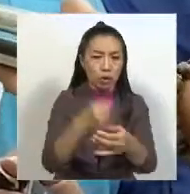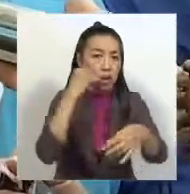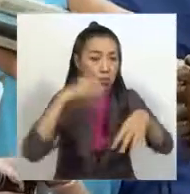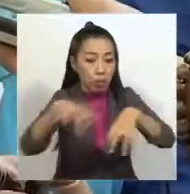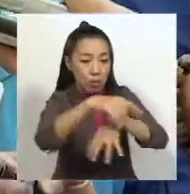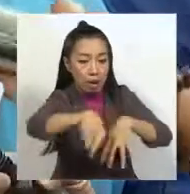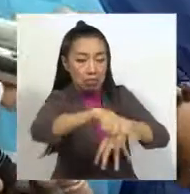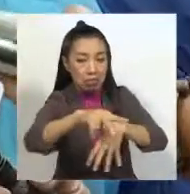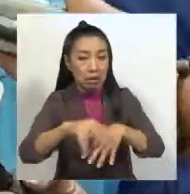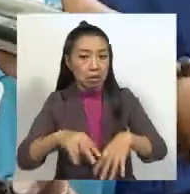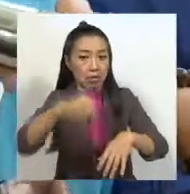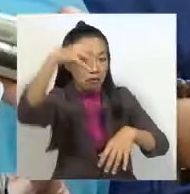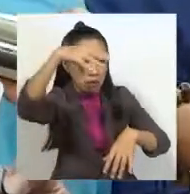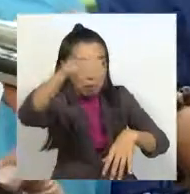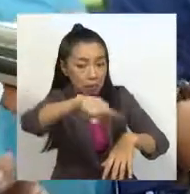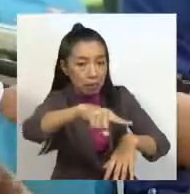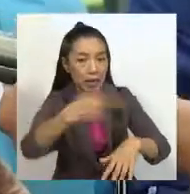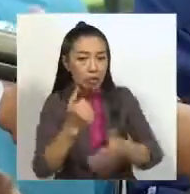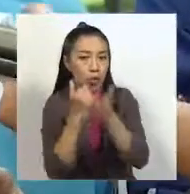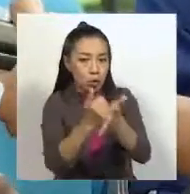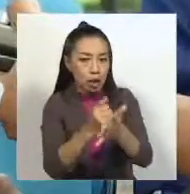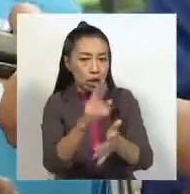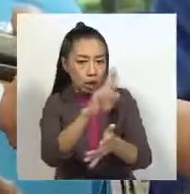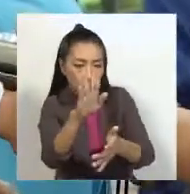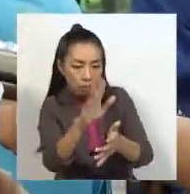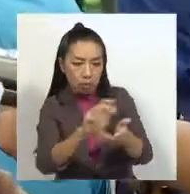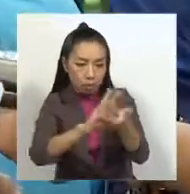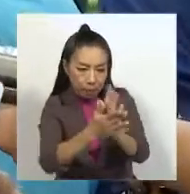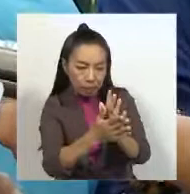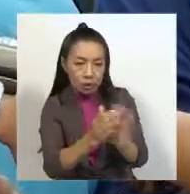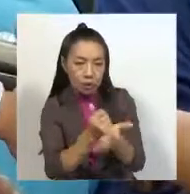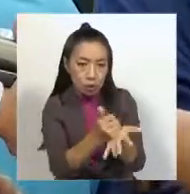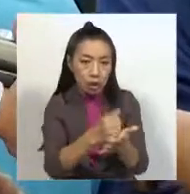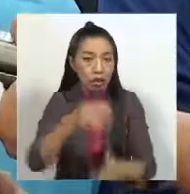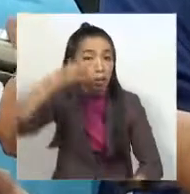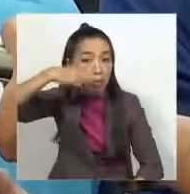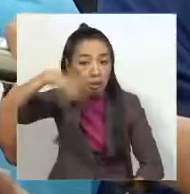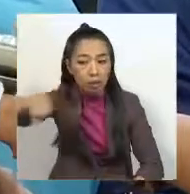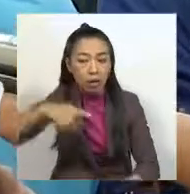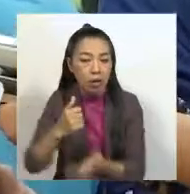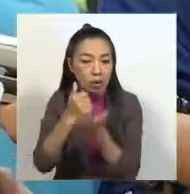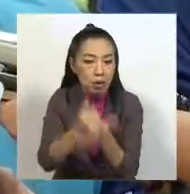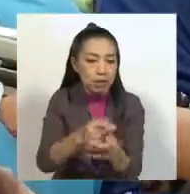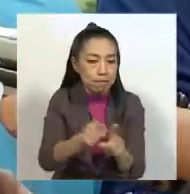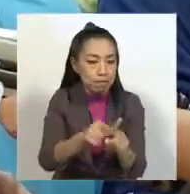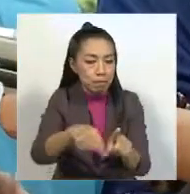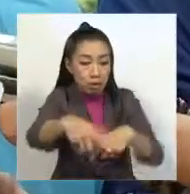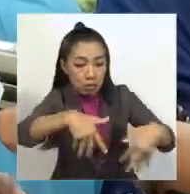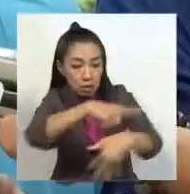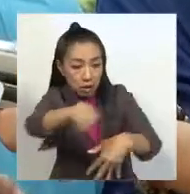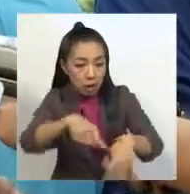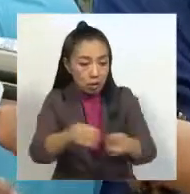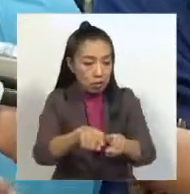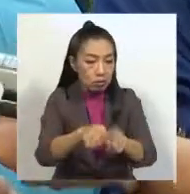อย่างเป็นต้นหรือใช้ปตท.ในเรื่องของการที่จะไปช่วยดูแลในเรื่องของการเป็นตลาดหรือเอาเลทให้กับพี่น้องประชา